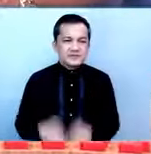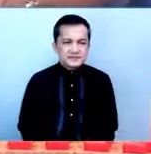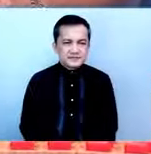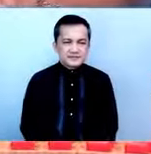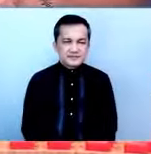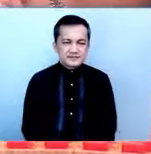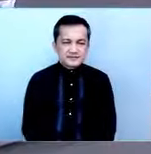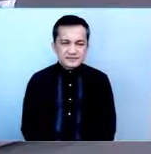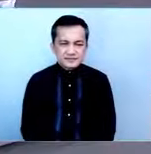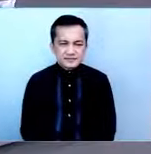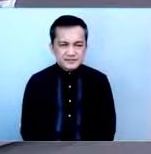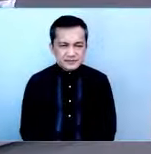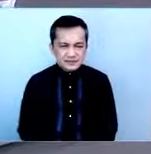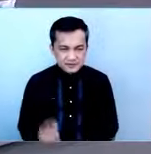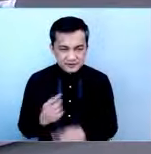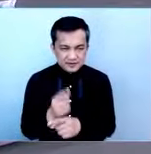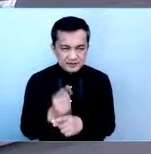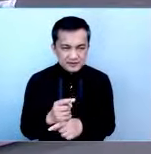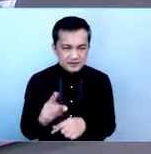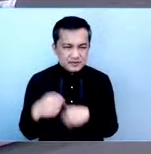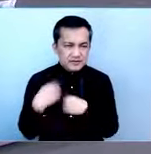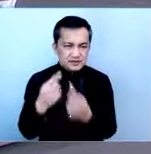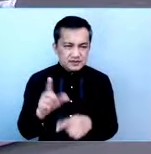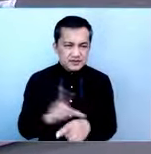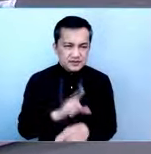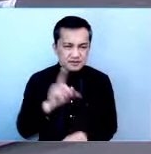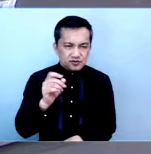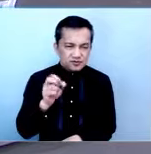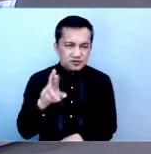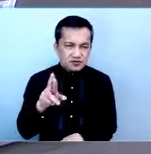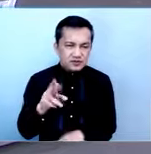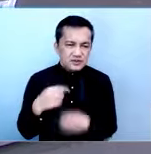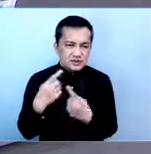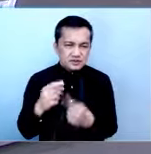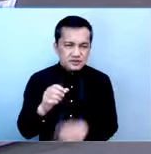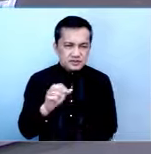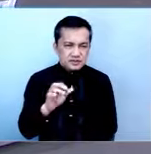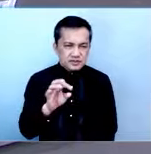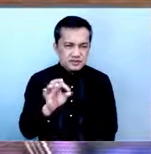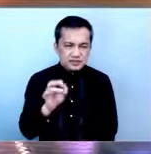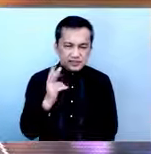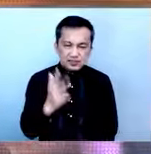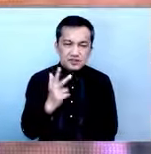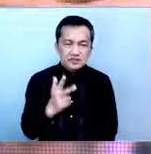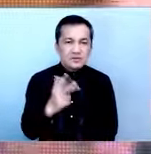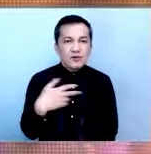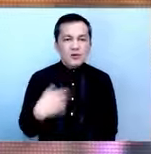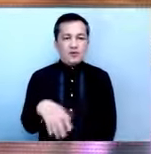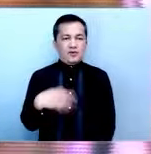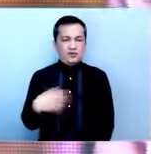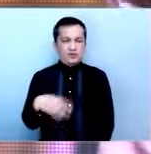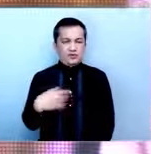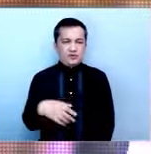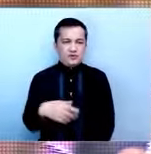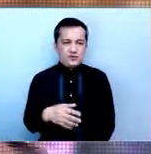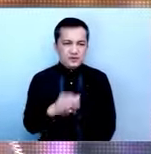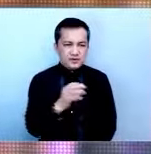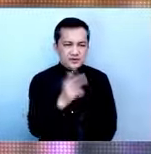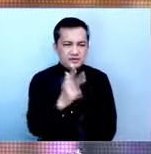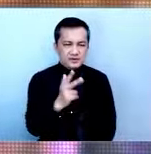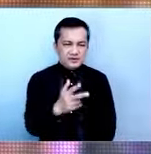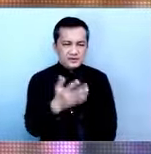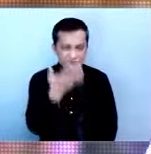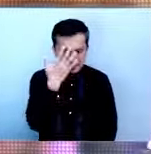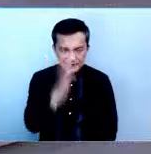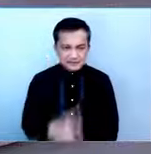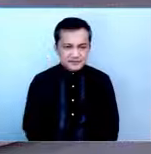ko di ako nagkakamali, matagal na ang Dolores. Yes, ma'am. Saan ngayon po kayo nag-start? Since 1930s po talaga. Wow! Sir Raymond, galing. Punta